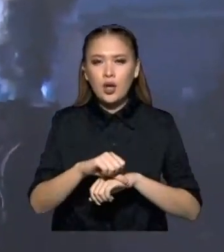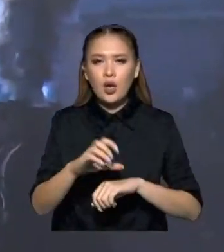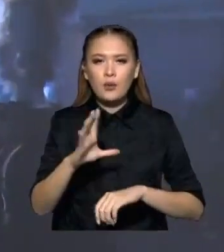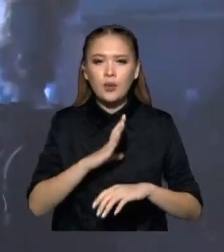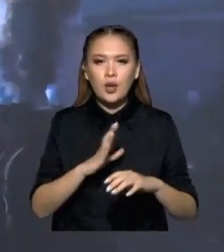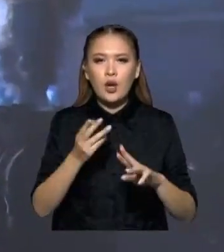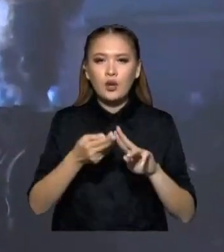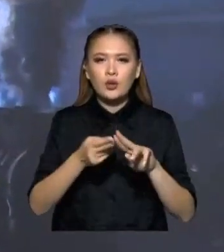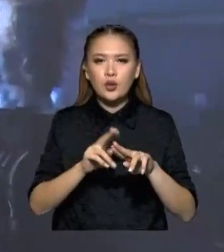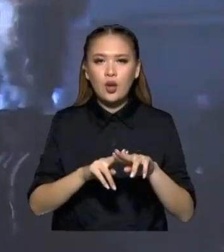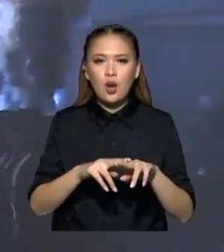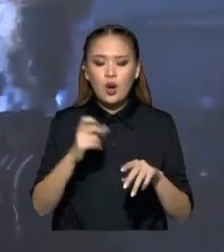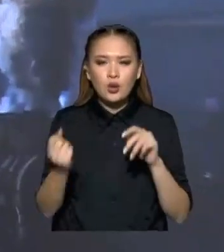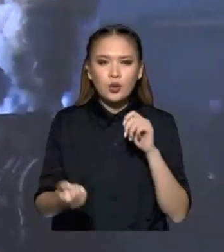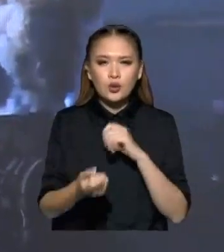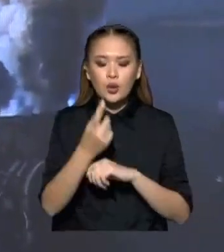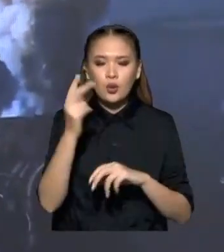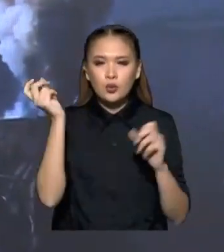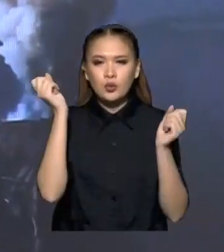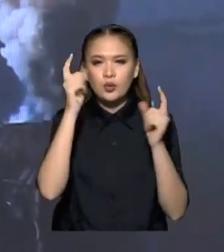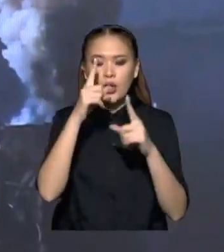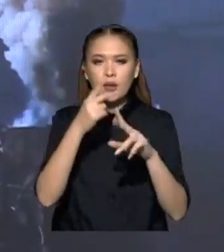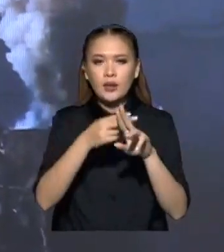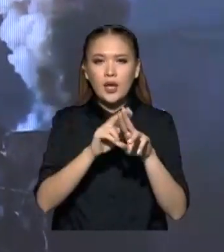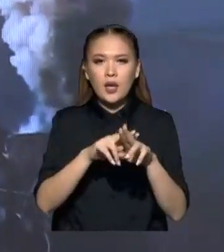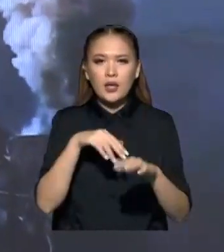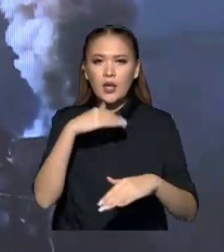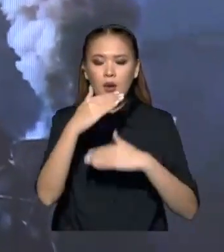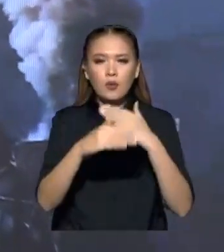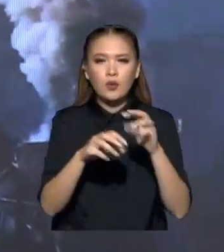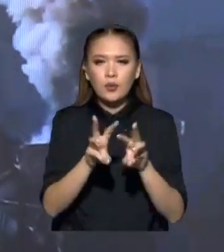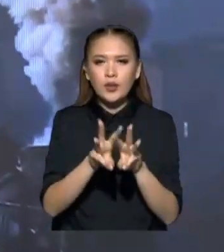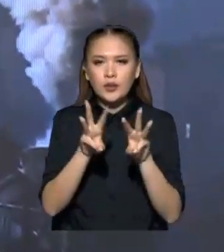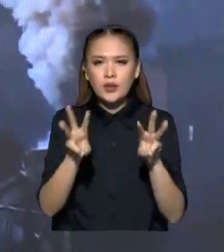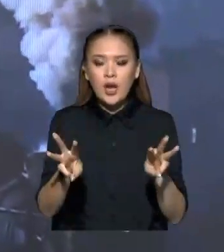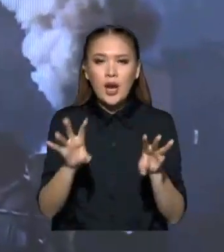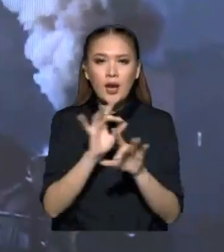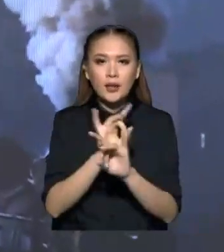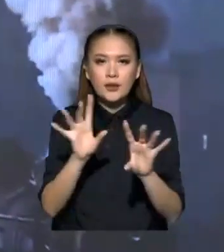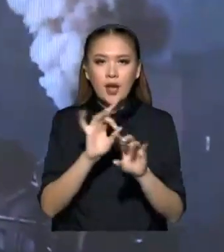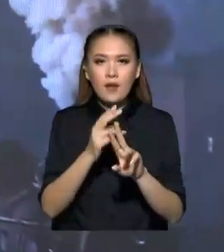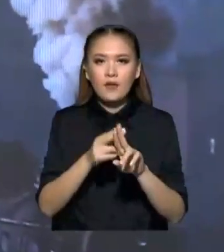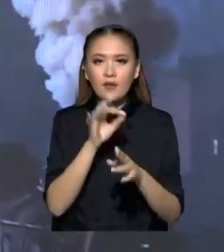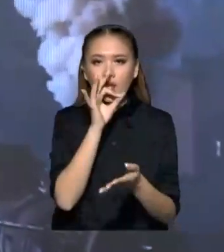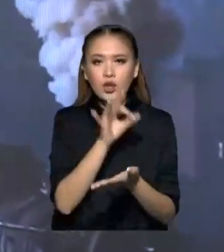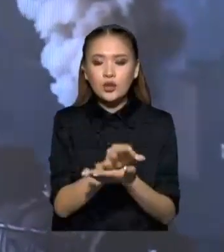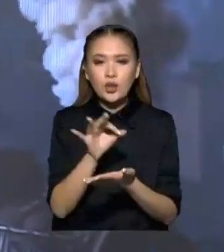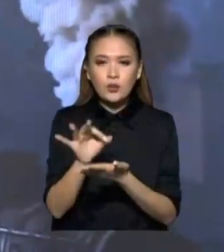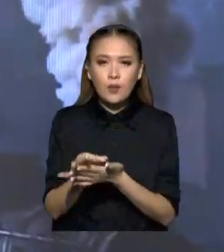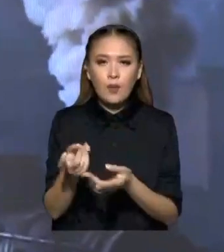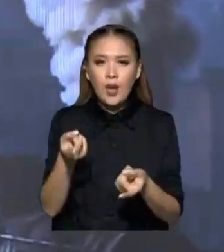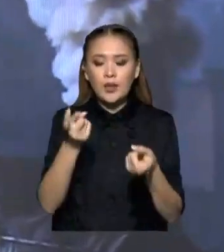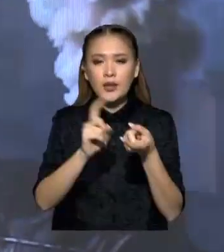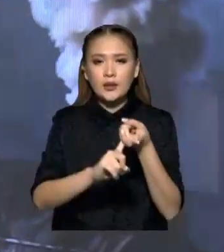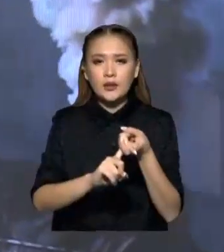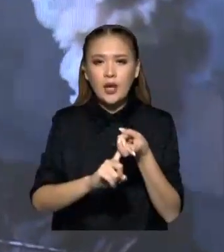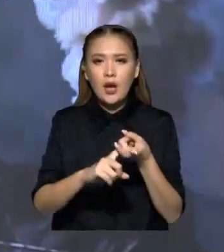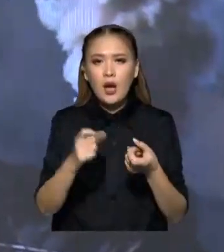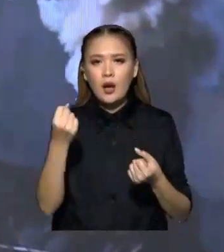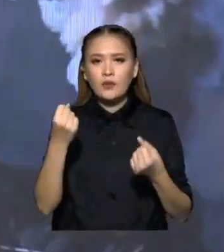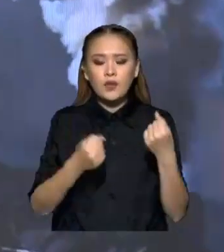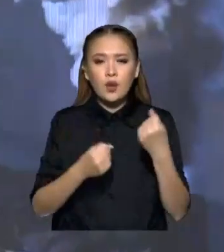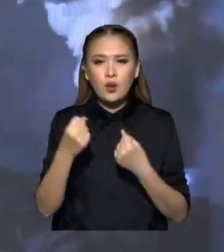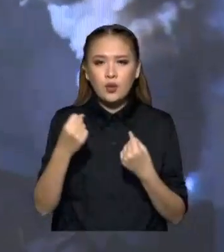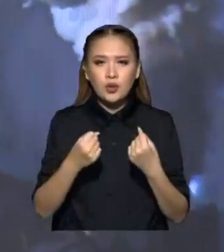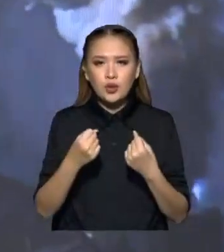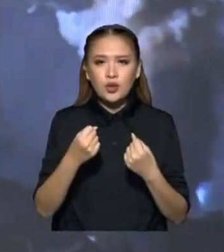фактілердің анықталғанын индустрия және инфрақұрылымдық даму министрлігі мәлімдеді. Жауапты ведомство осыған байланысты қара отынды